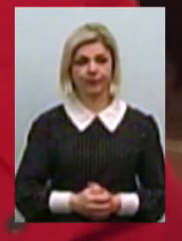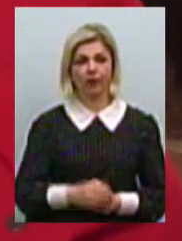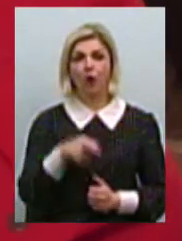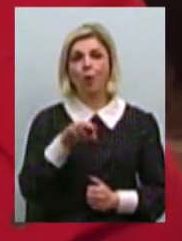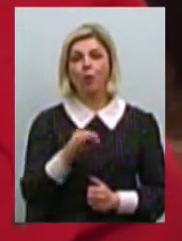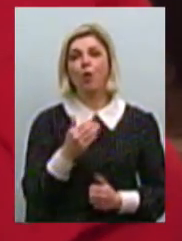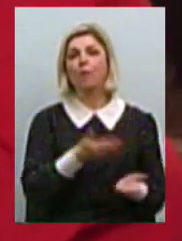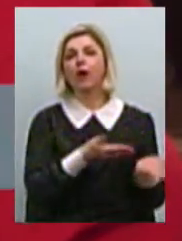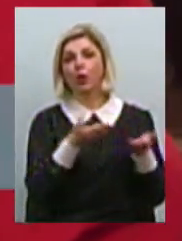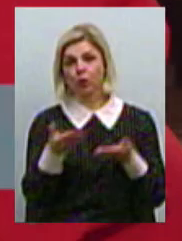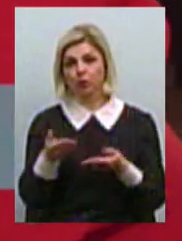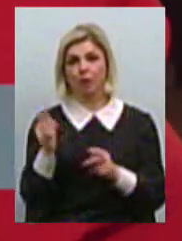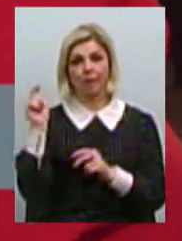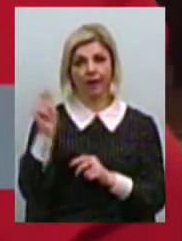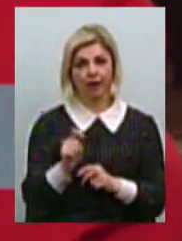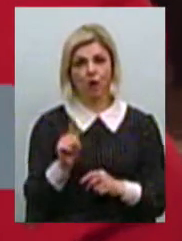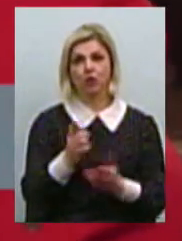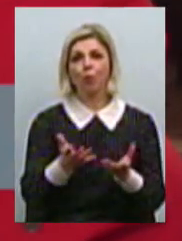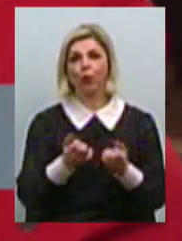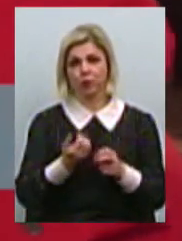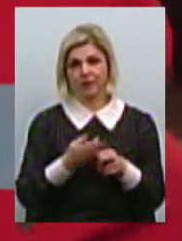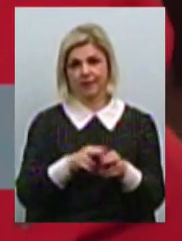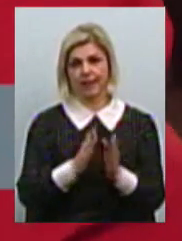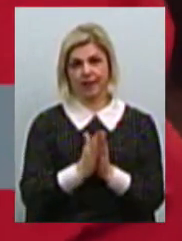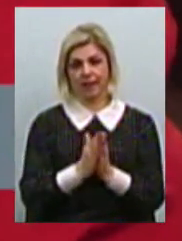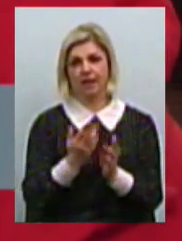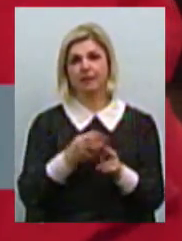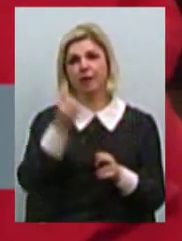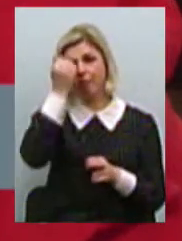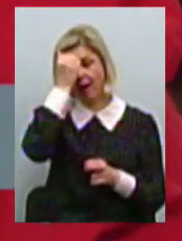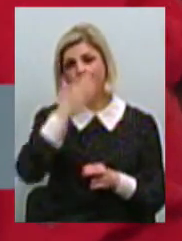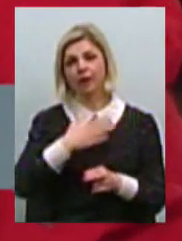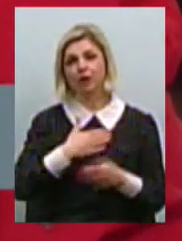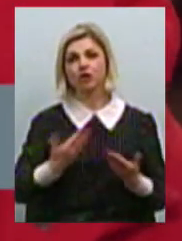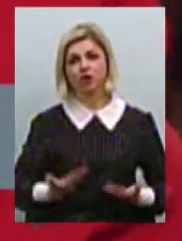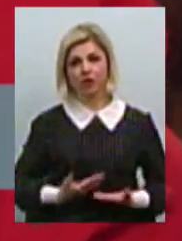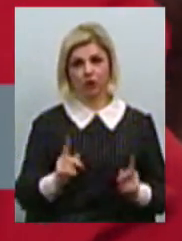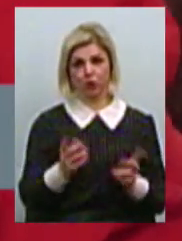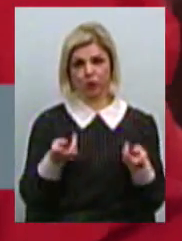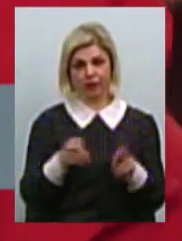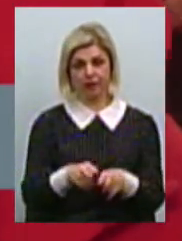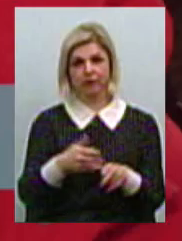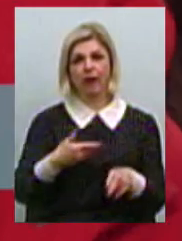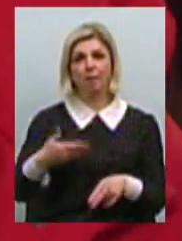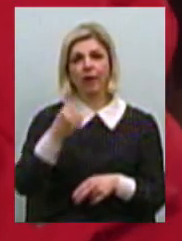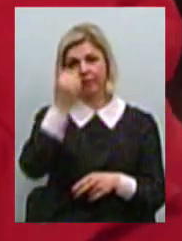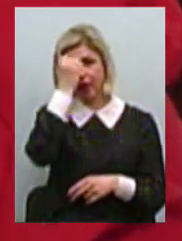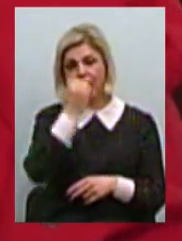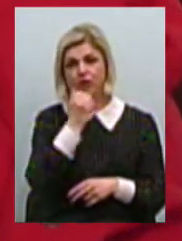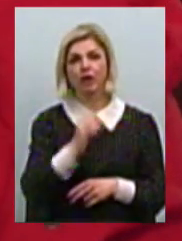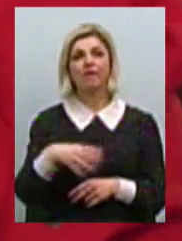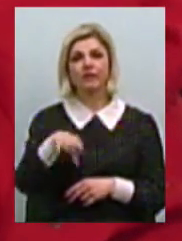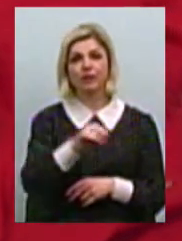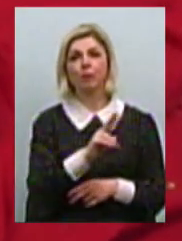По запрошенню ми приїхали, щоб отримати ці книги. Це пам'ять, це наші життя, що залишилися. Ми вдячні всім, хто взяв участь у цьому,